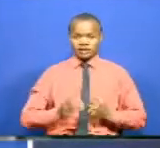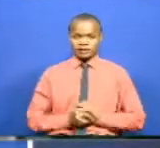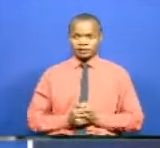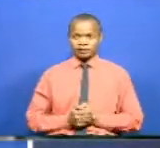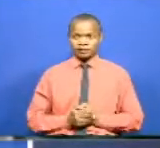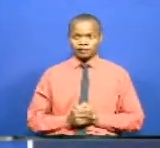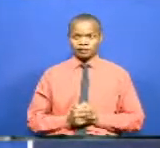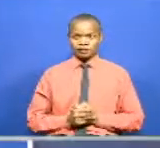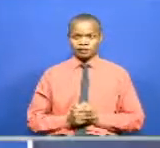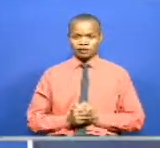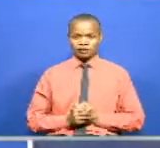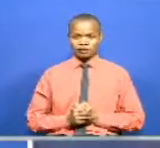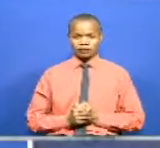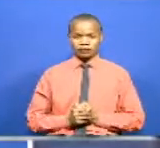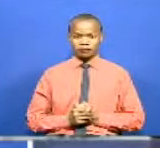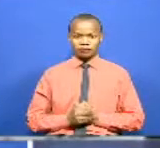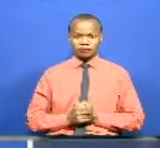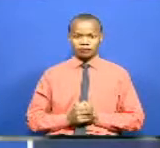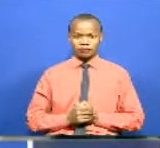Kiptum, Darubini ya Channel 1.